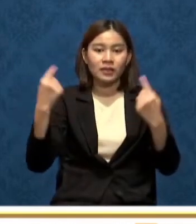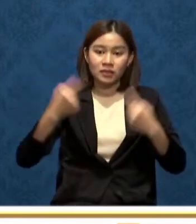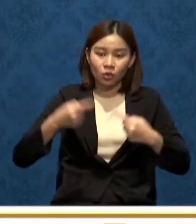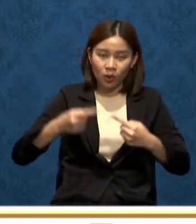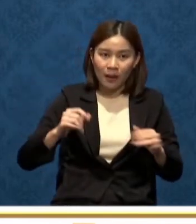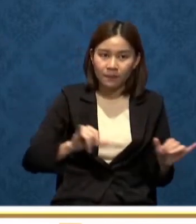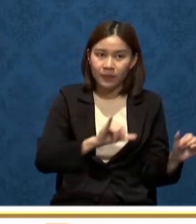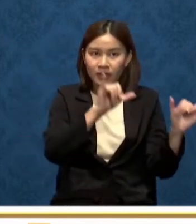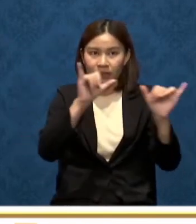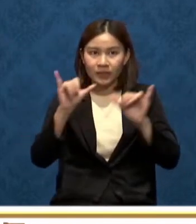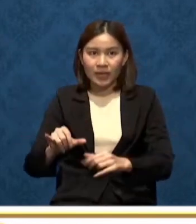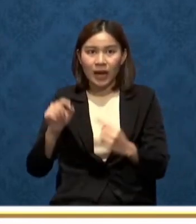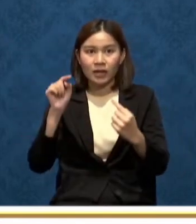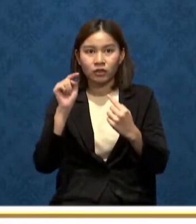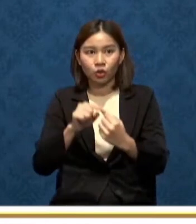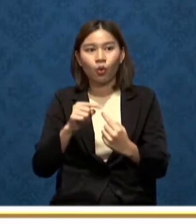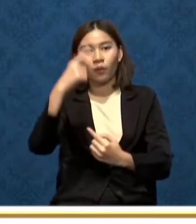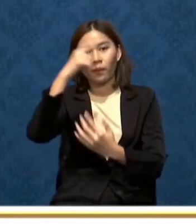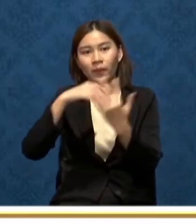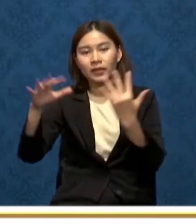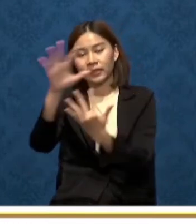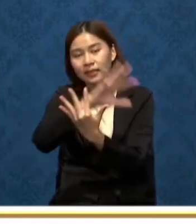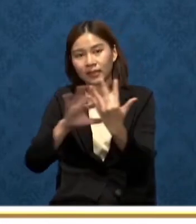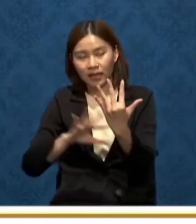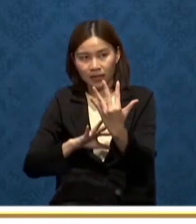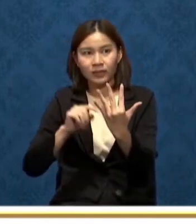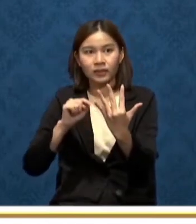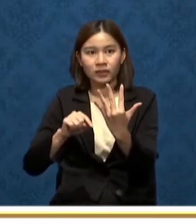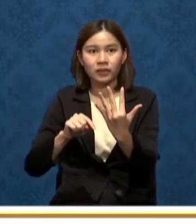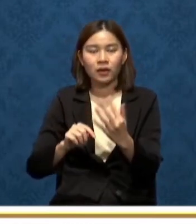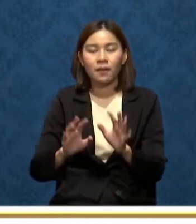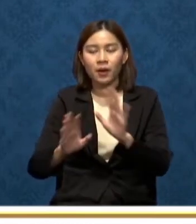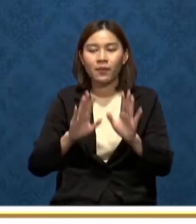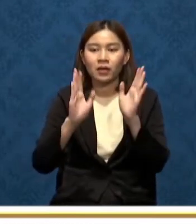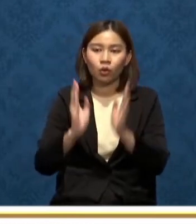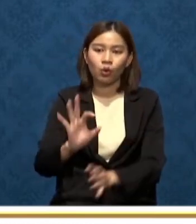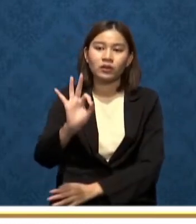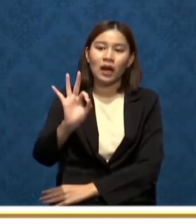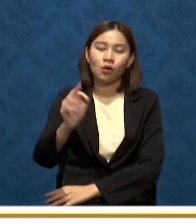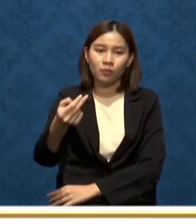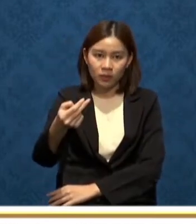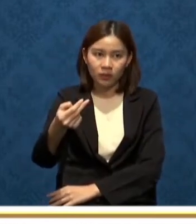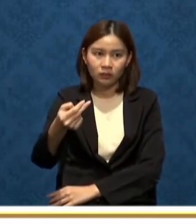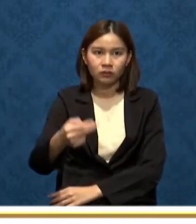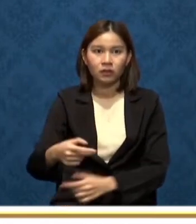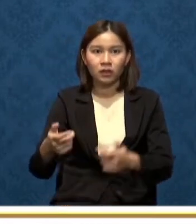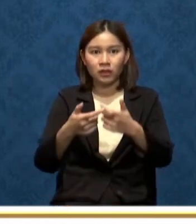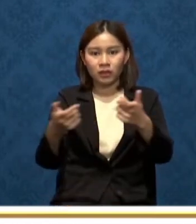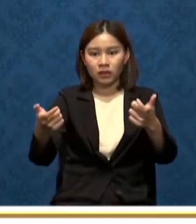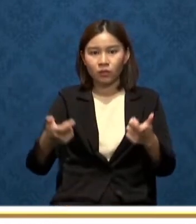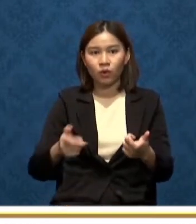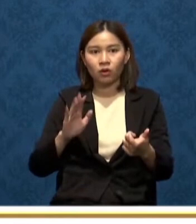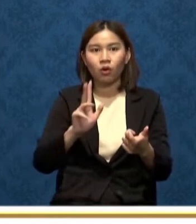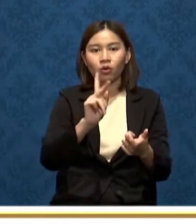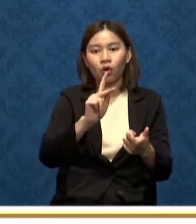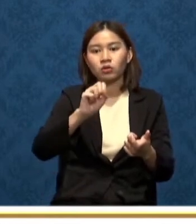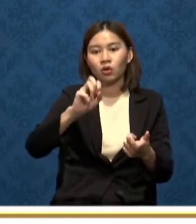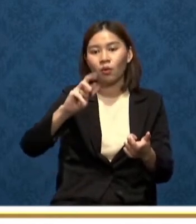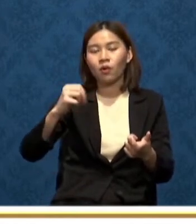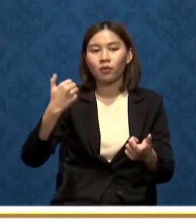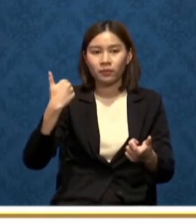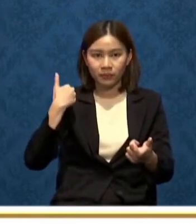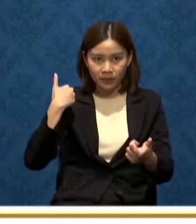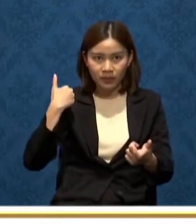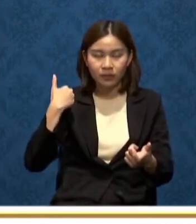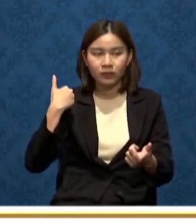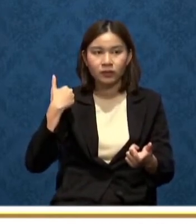อยในผู้ทสิตยงหวดไดนของประเทศไทยกวาเก้าหมื่นคนรายงานนี้อยู่ในรายงานข Kosomoัท่านแต่ว